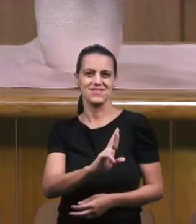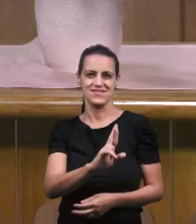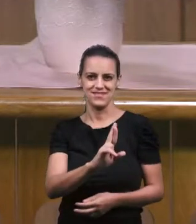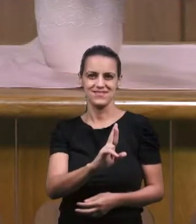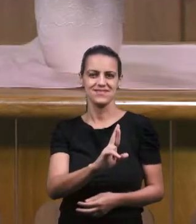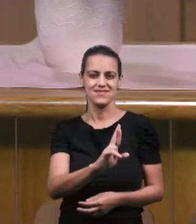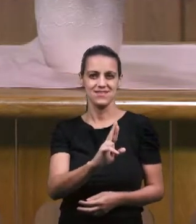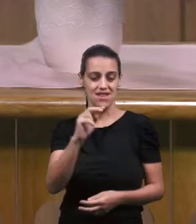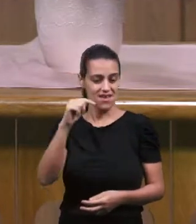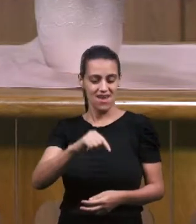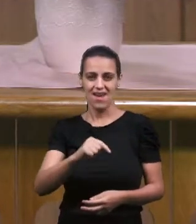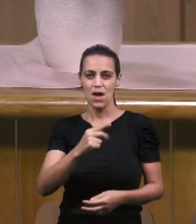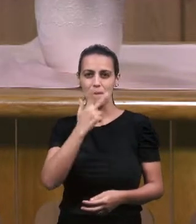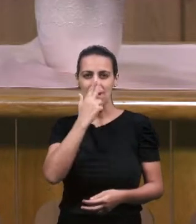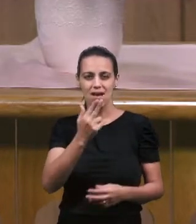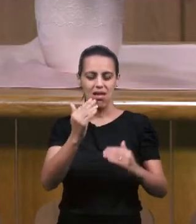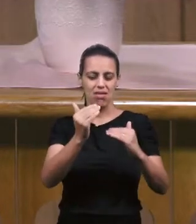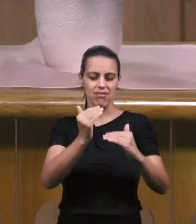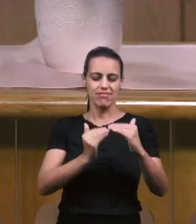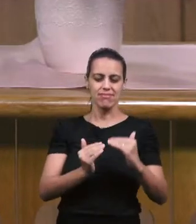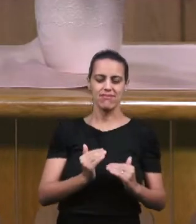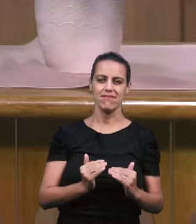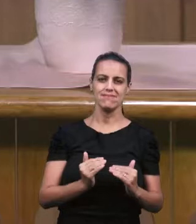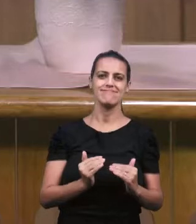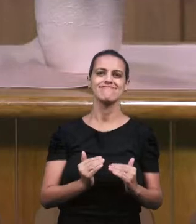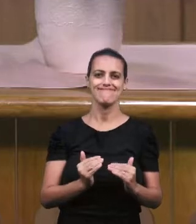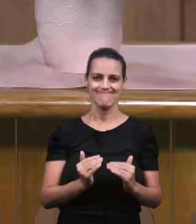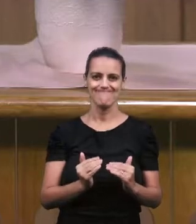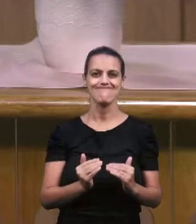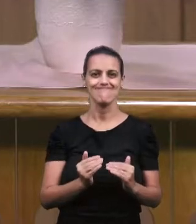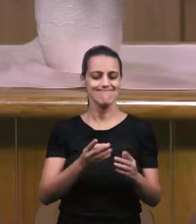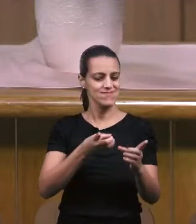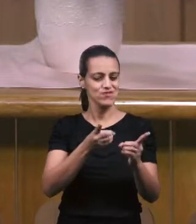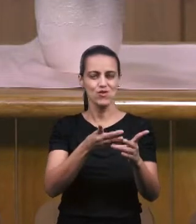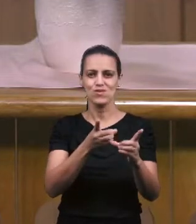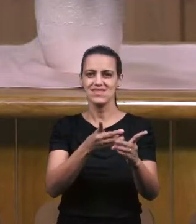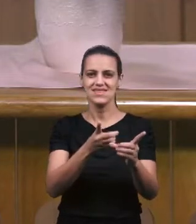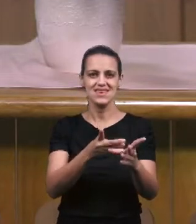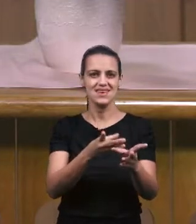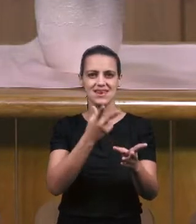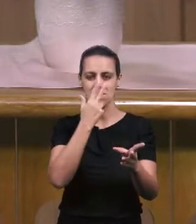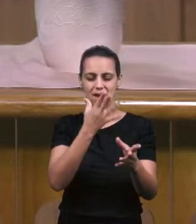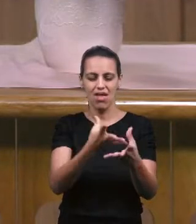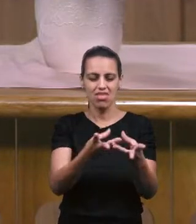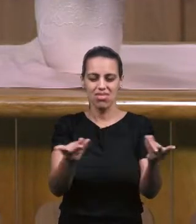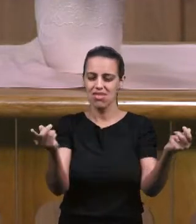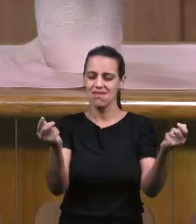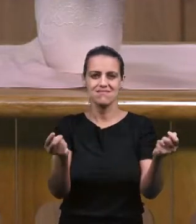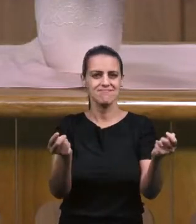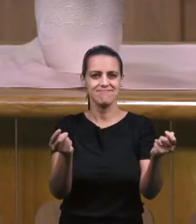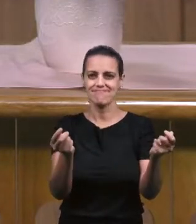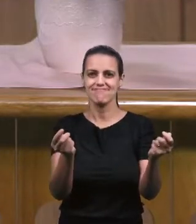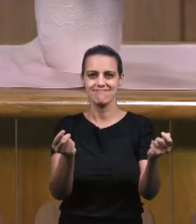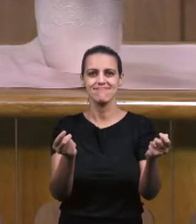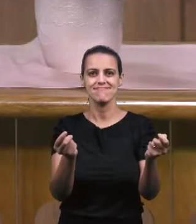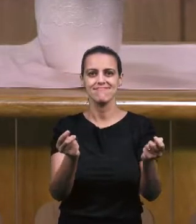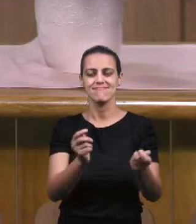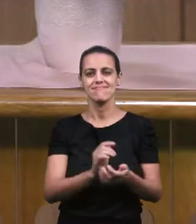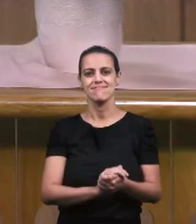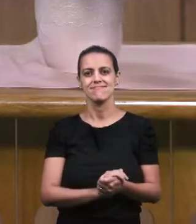qui n'avait pas prospéré, où la doctrine de l'Église a été abandonnée.